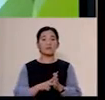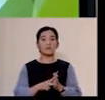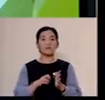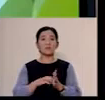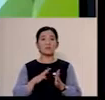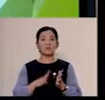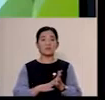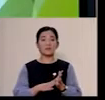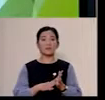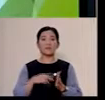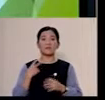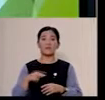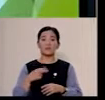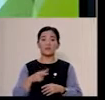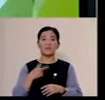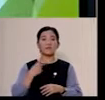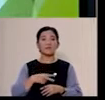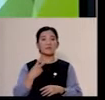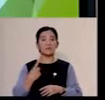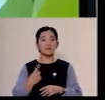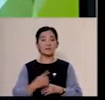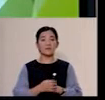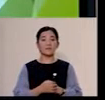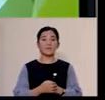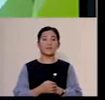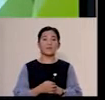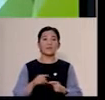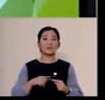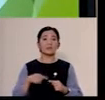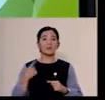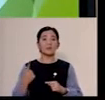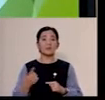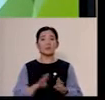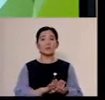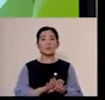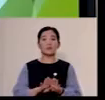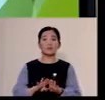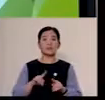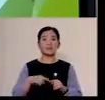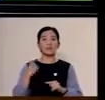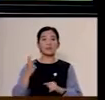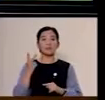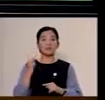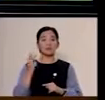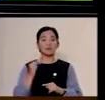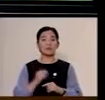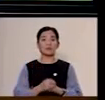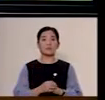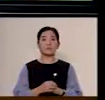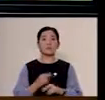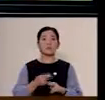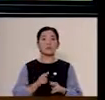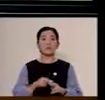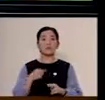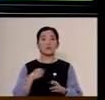18, 19, 20 и 21. В следующем сравните следующие числа. Вот,